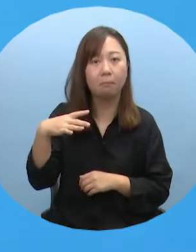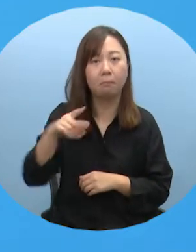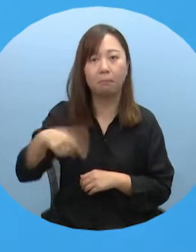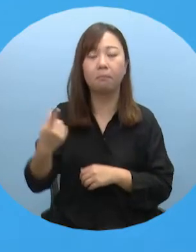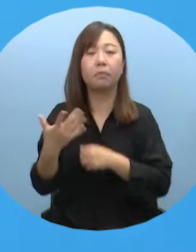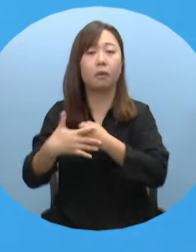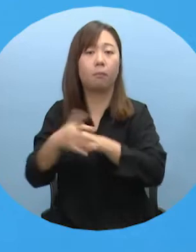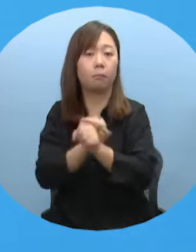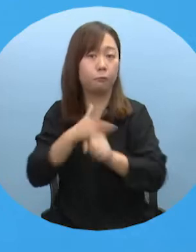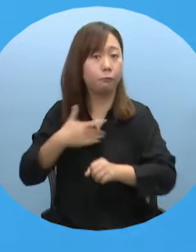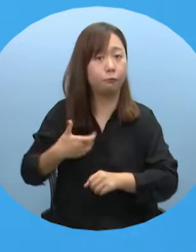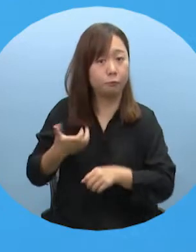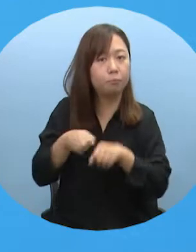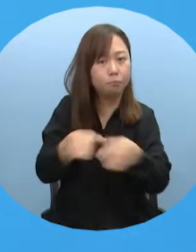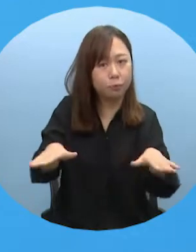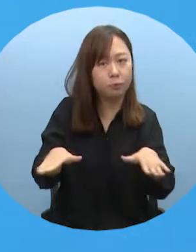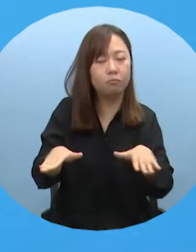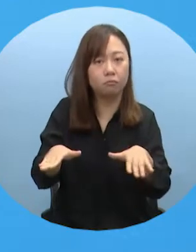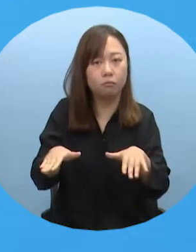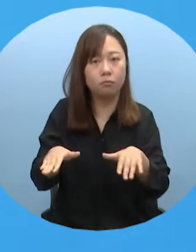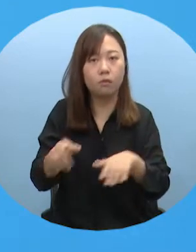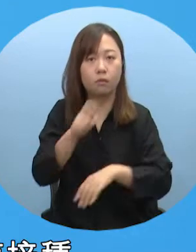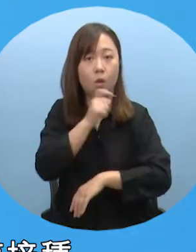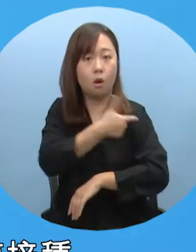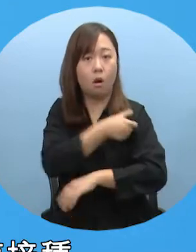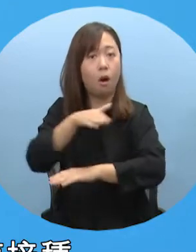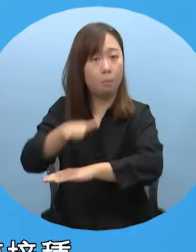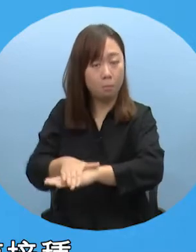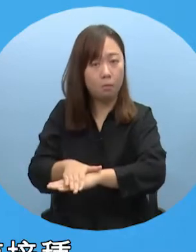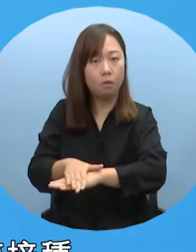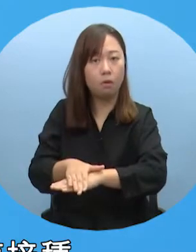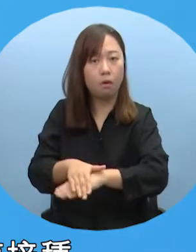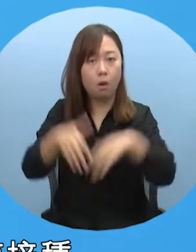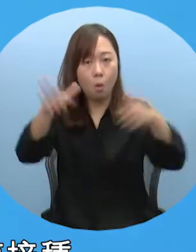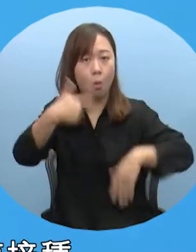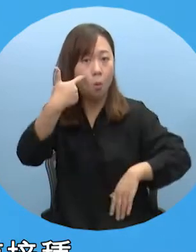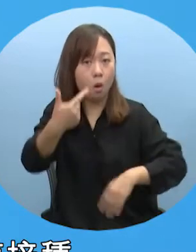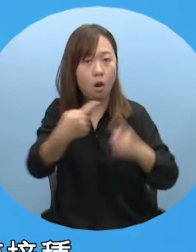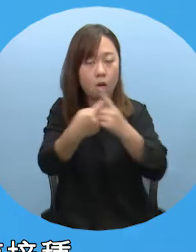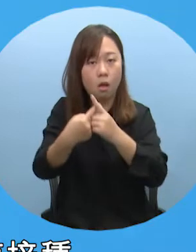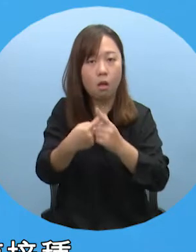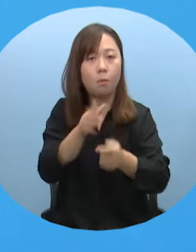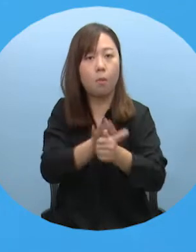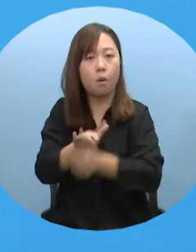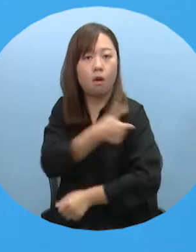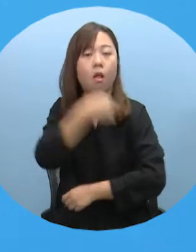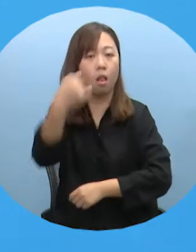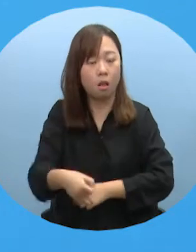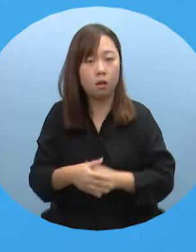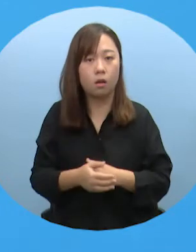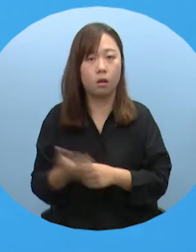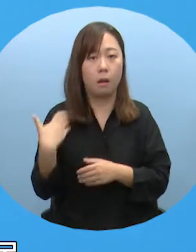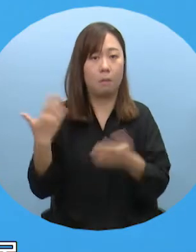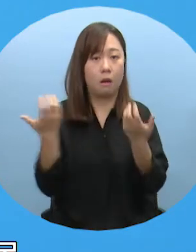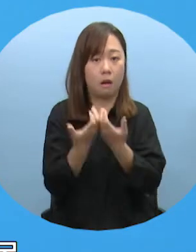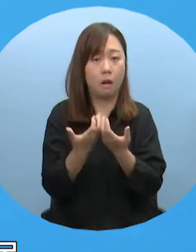五波嚟，有咗社區嘅感染咧，我哋即使有針咧，都冇能力同市民咧大規模咁嚟到接種啦。截至到昨晚